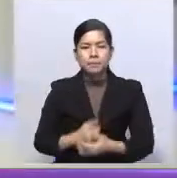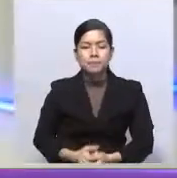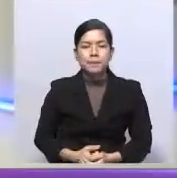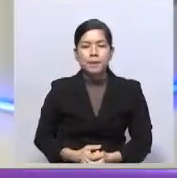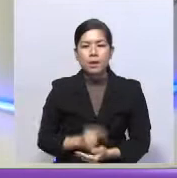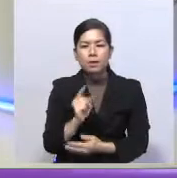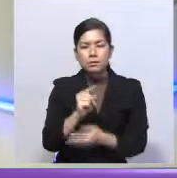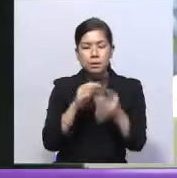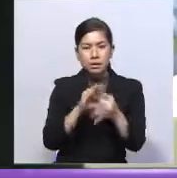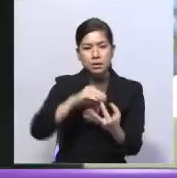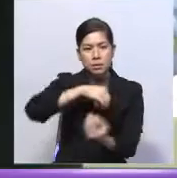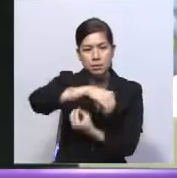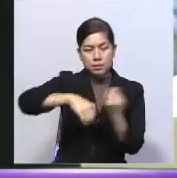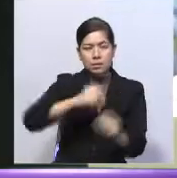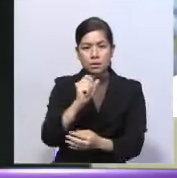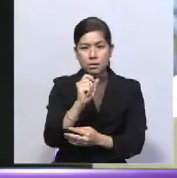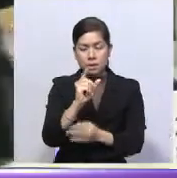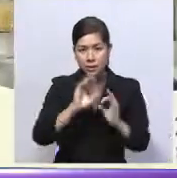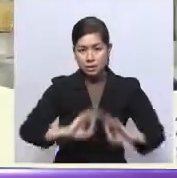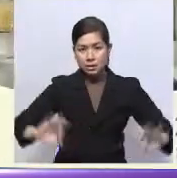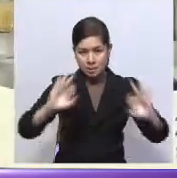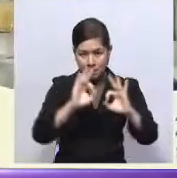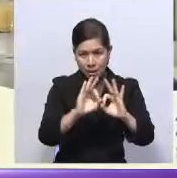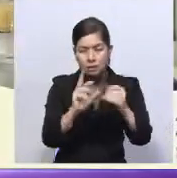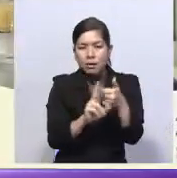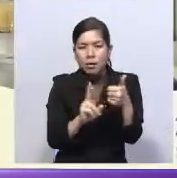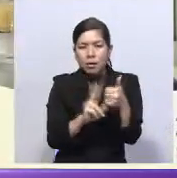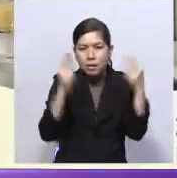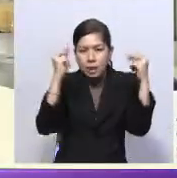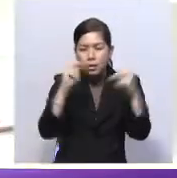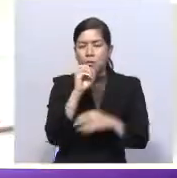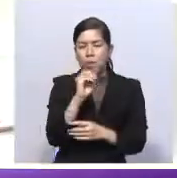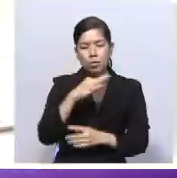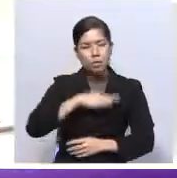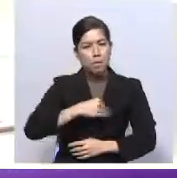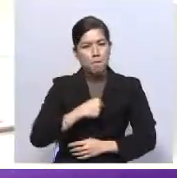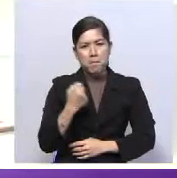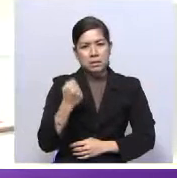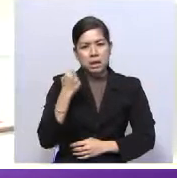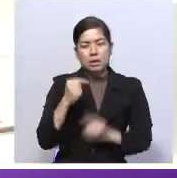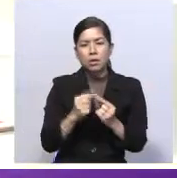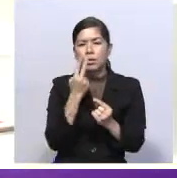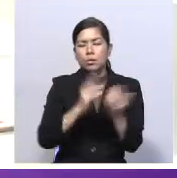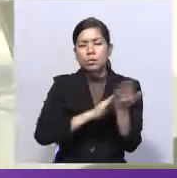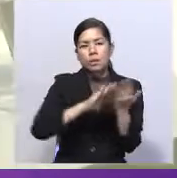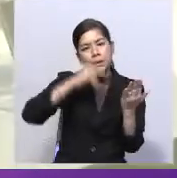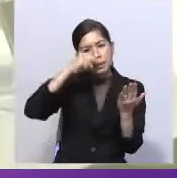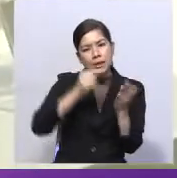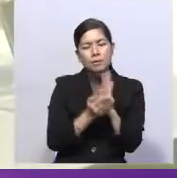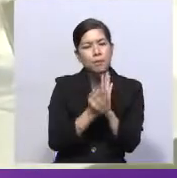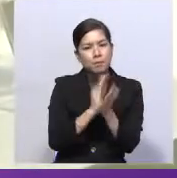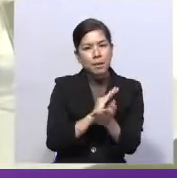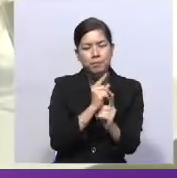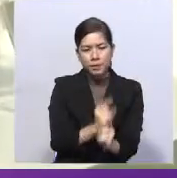้ด้วยการขับเคลื่อนเศรษฐกิจที่สำคัญครั้งนี้รองนายกรัฐมนตรีมั่นใจจะเริ่มเห็นไทยพลิกโฉมไปสู่เศรษฐกิจยุค